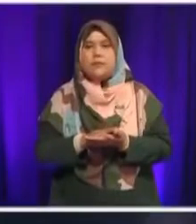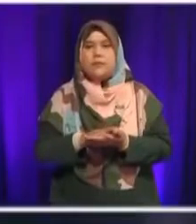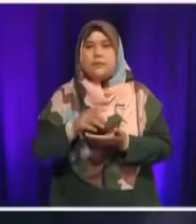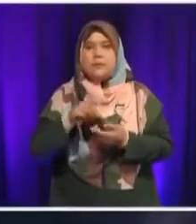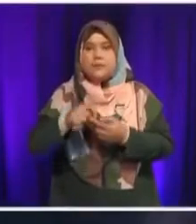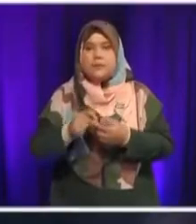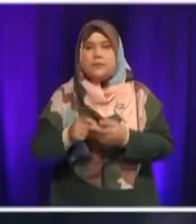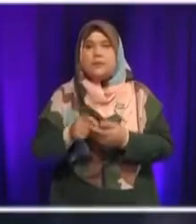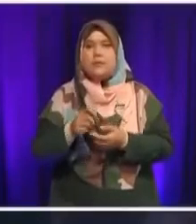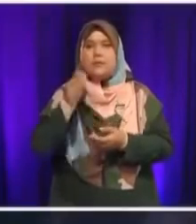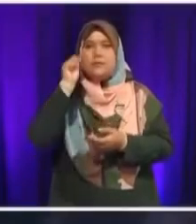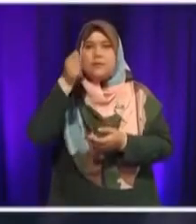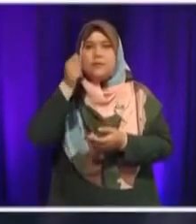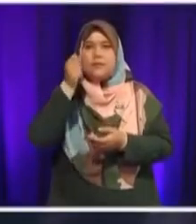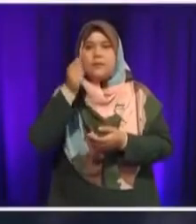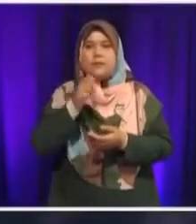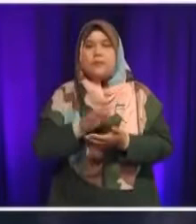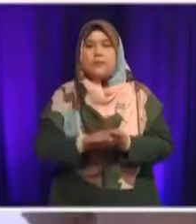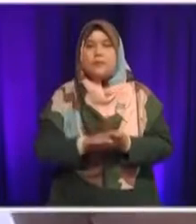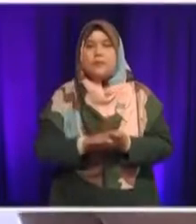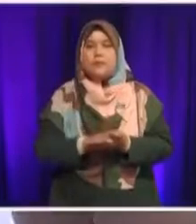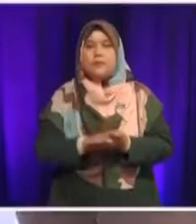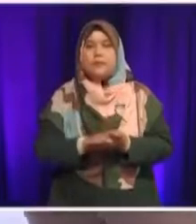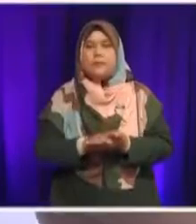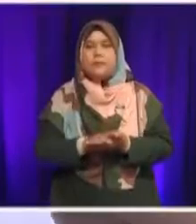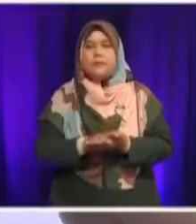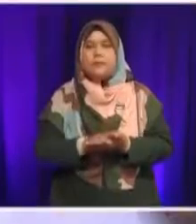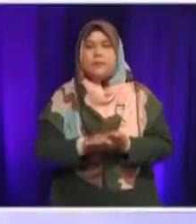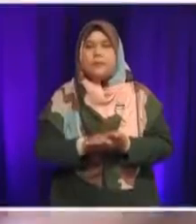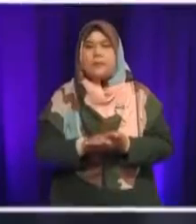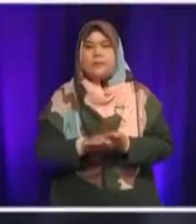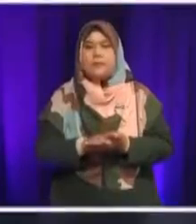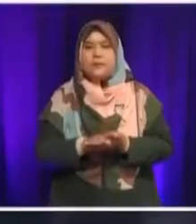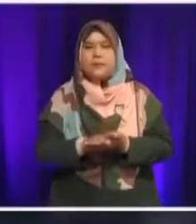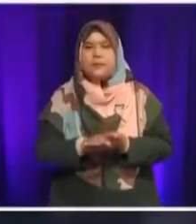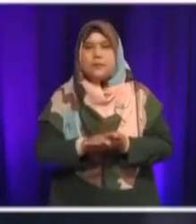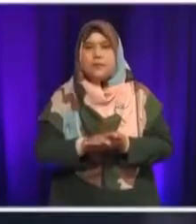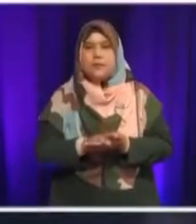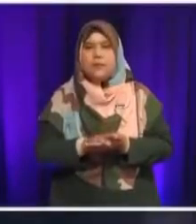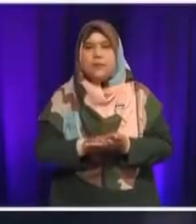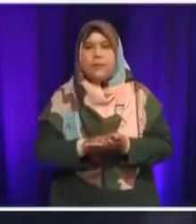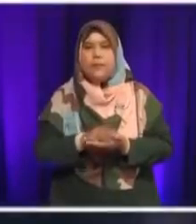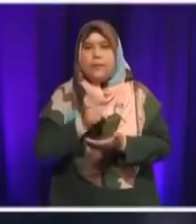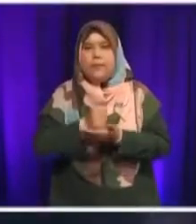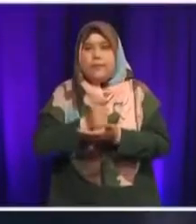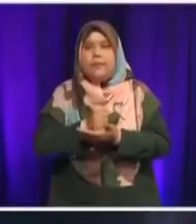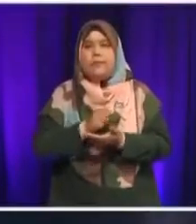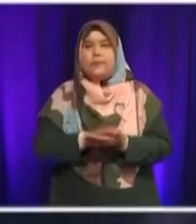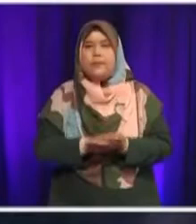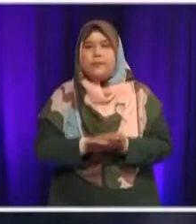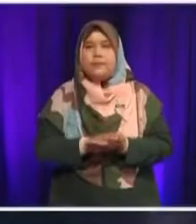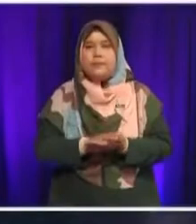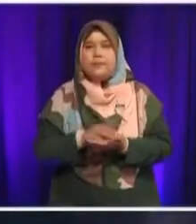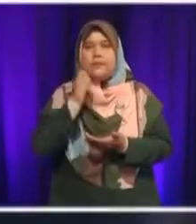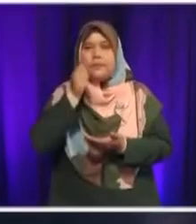kacang badam yang ini ya rupanya begini dan lagi satu kita ada jangan hancur yang telah di